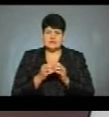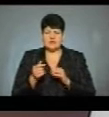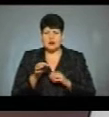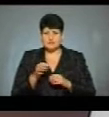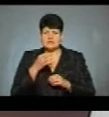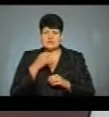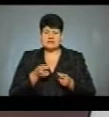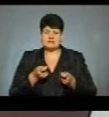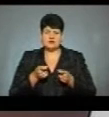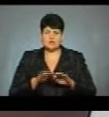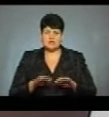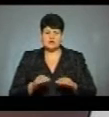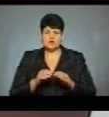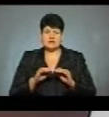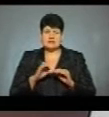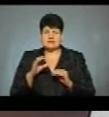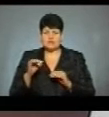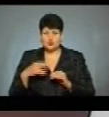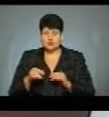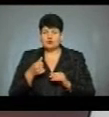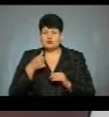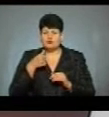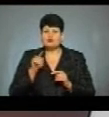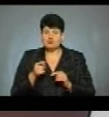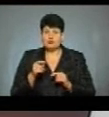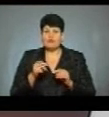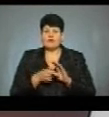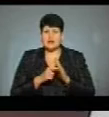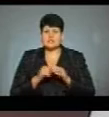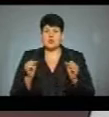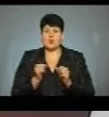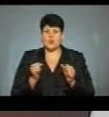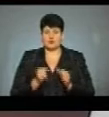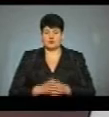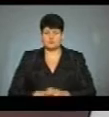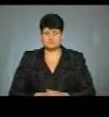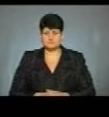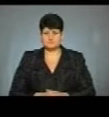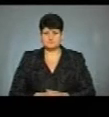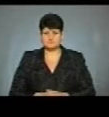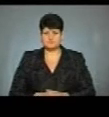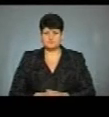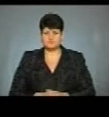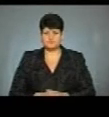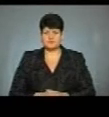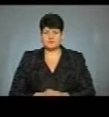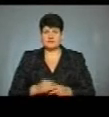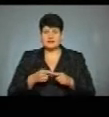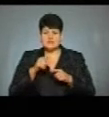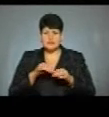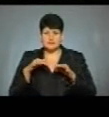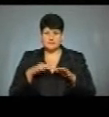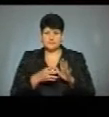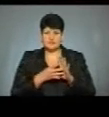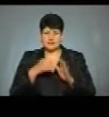повідомила завідувачка дитячого садочка Інна Лихач. Чому у класах холодно, з'ясовували наші кореспонденти. Це Нападівська